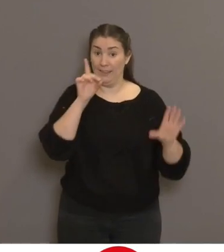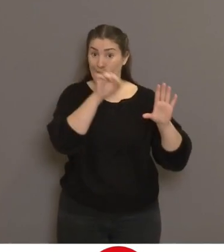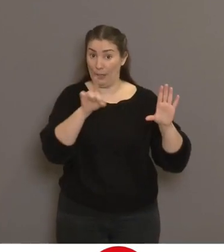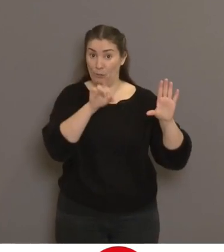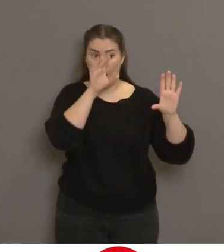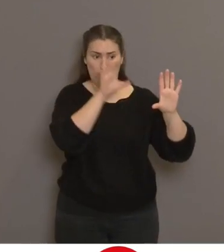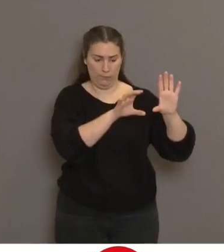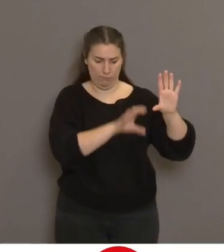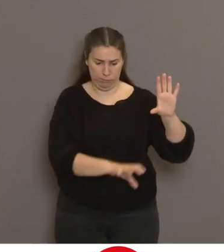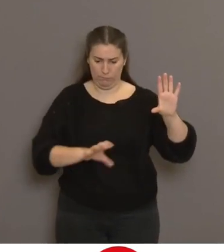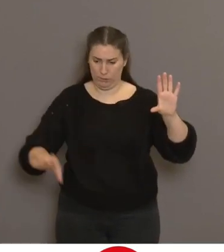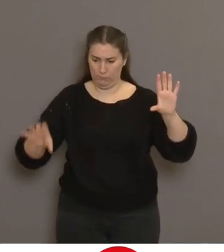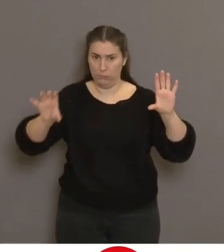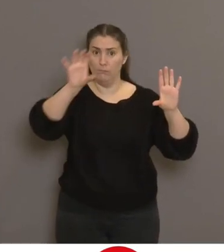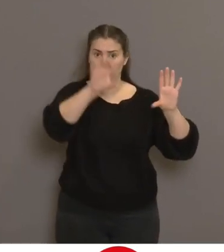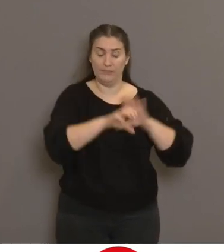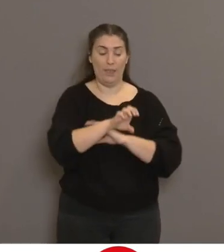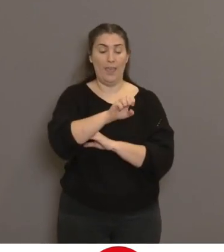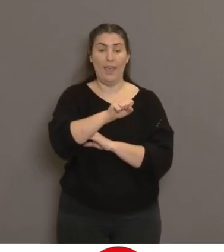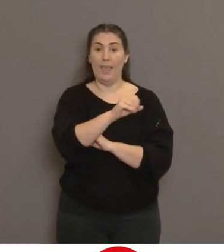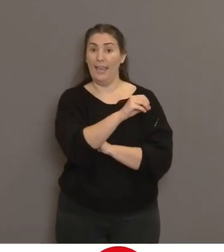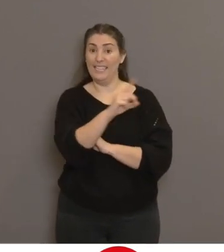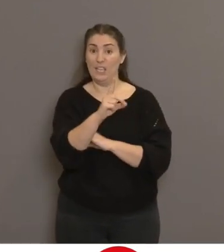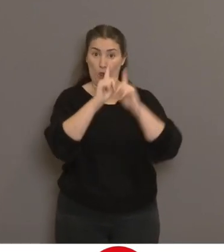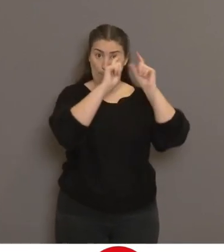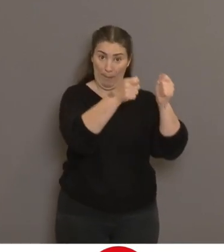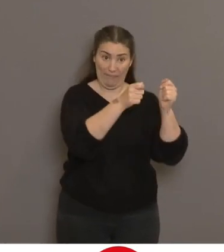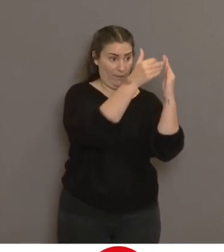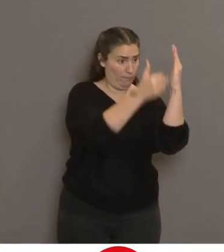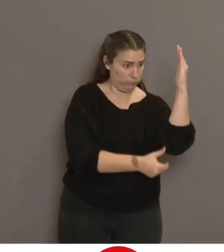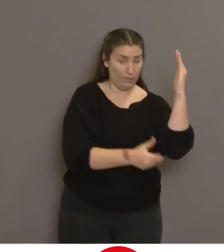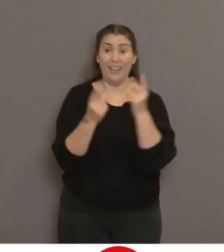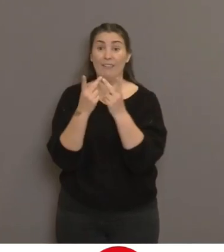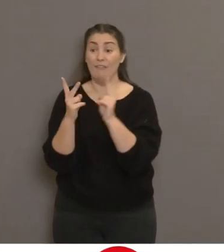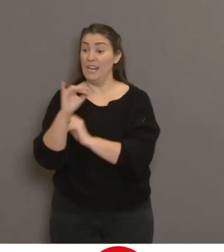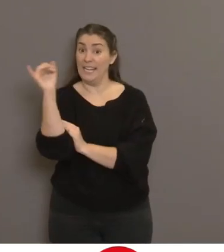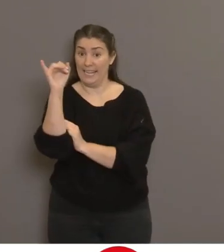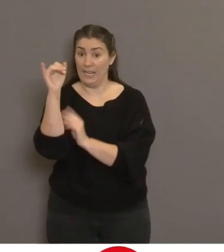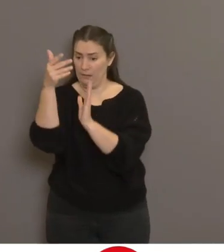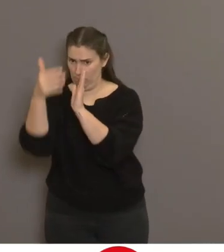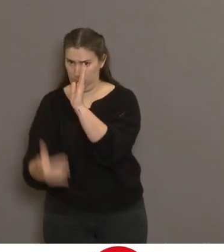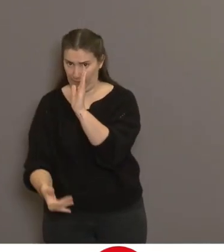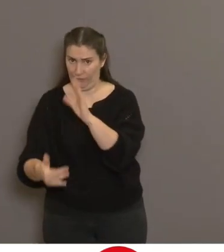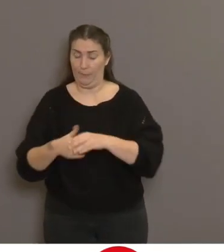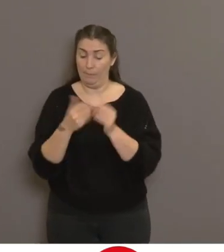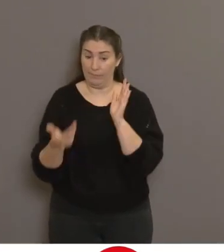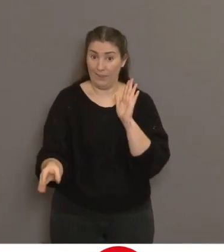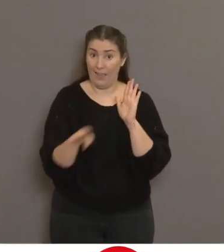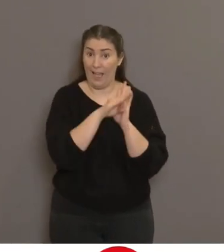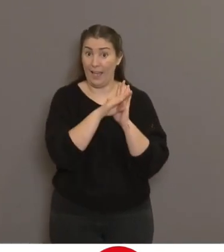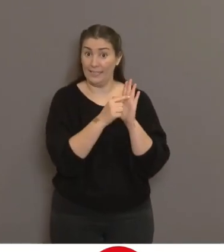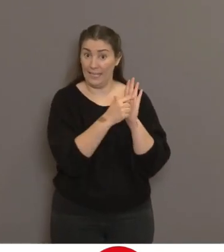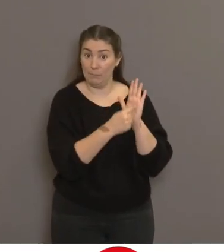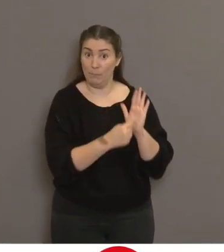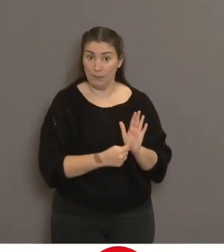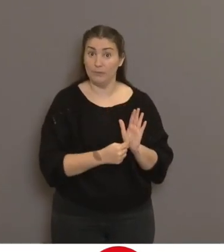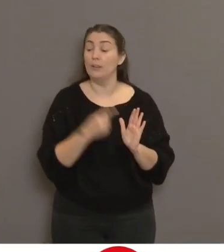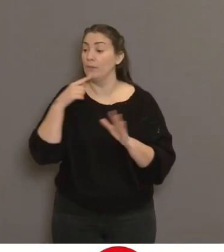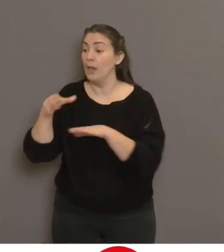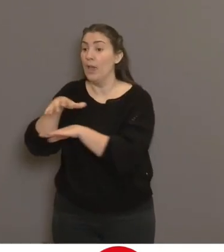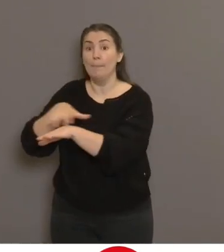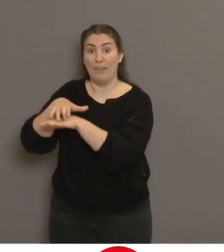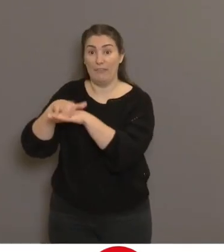les espèces classées ESODE et les communes concernées. Cet arrêté a été adopté sur proposition de chaque préfet, après